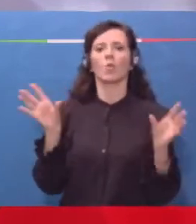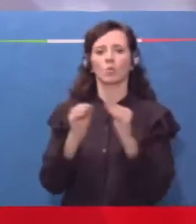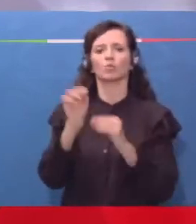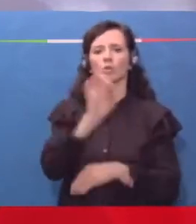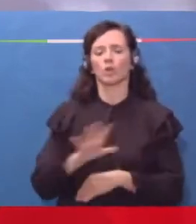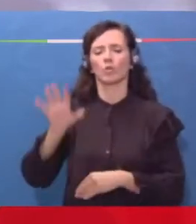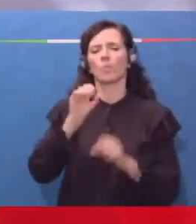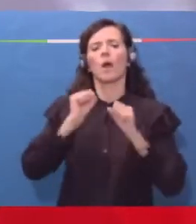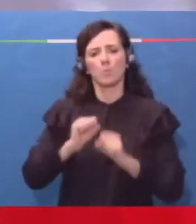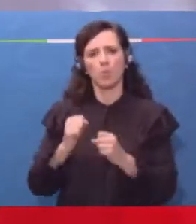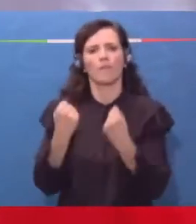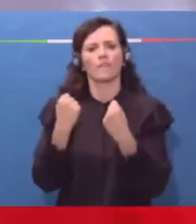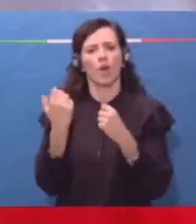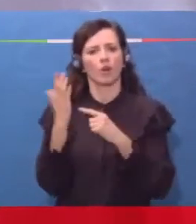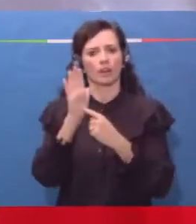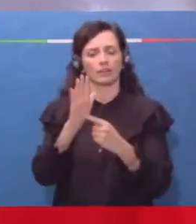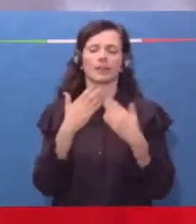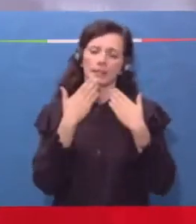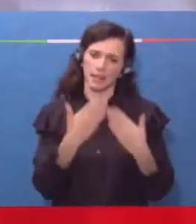Grazie.